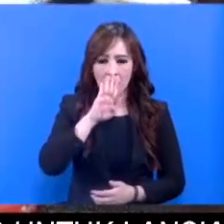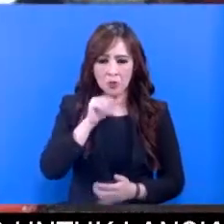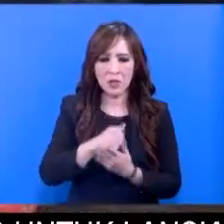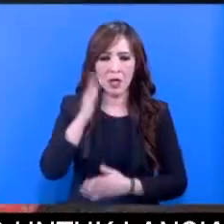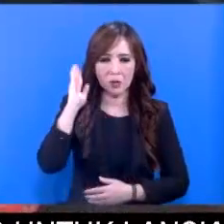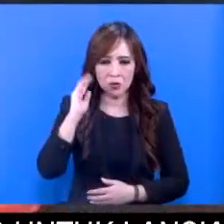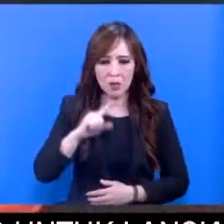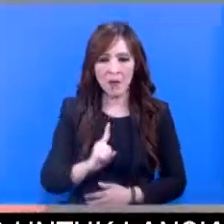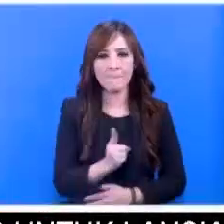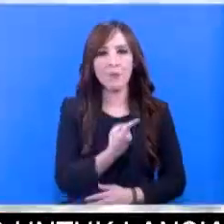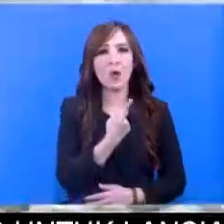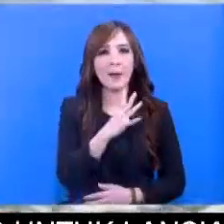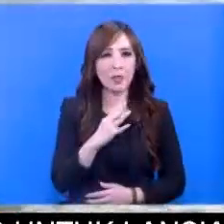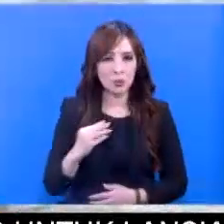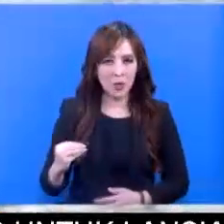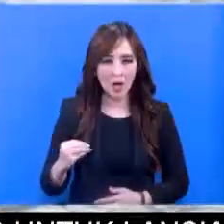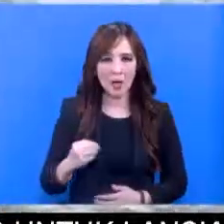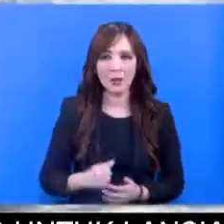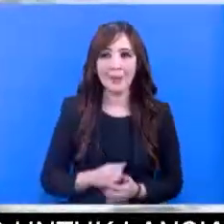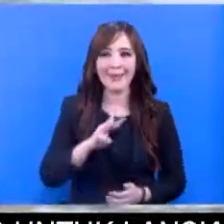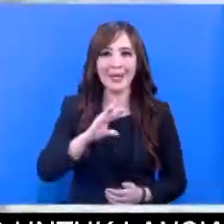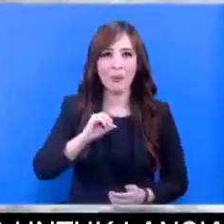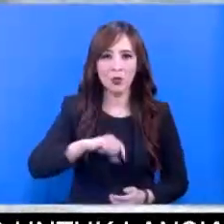sampai 30 cm.